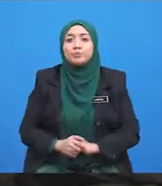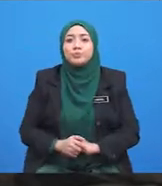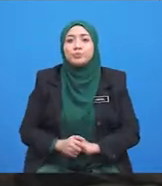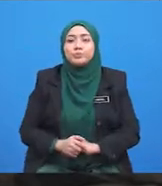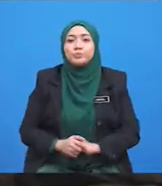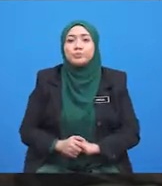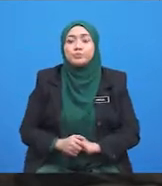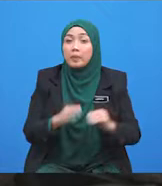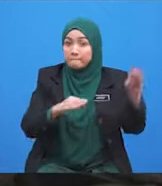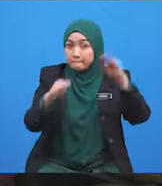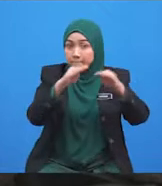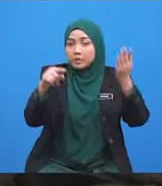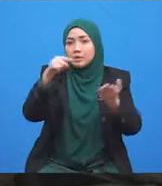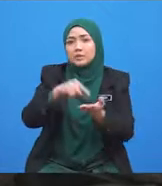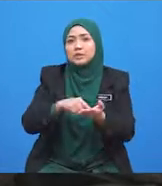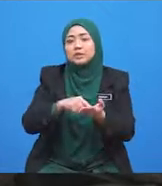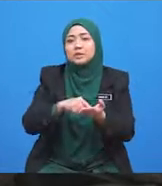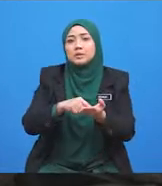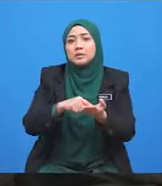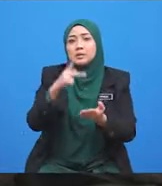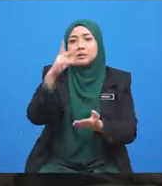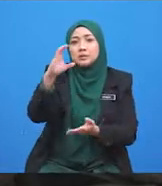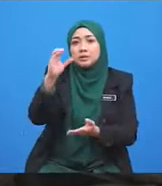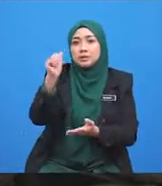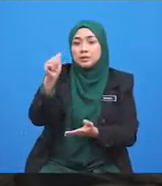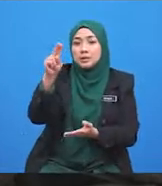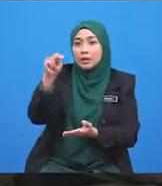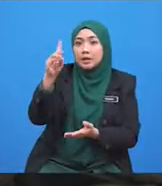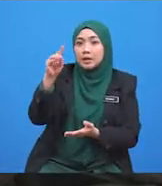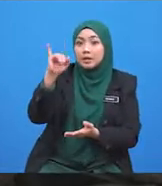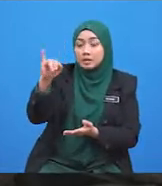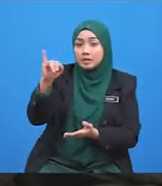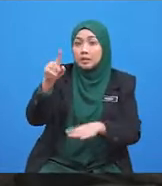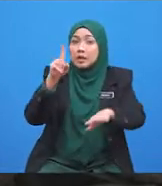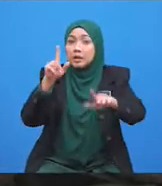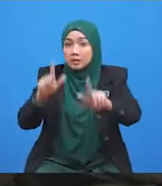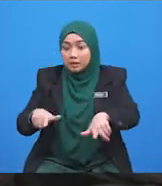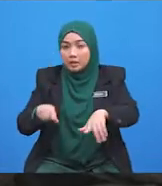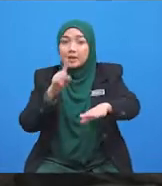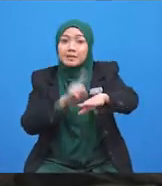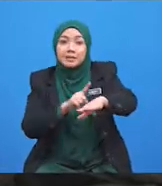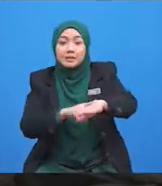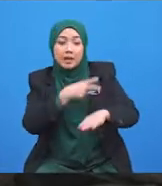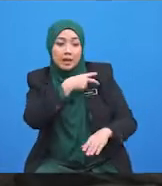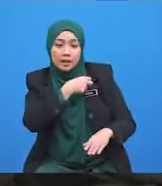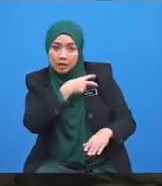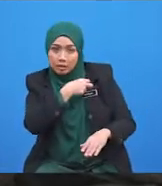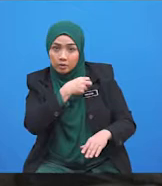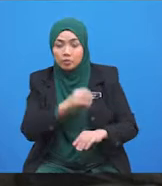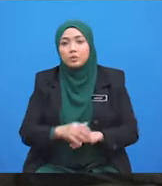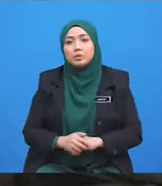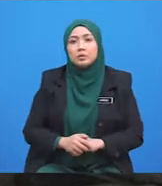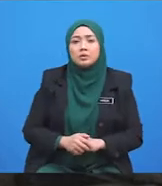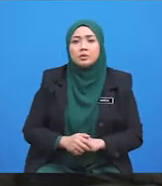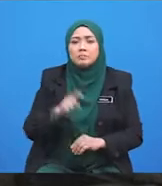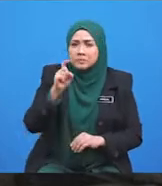Tepat sekali. Bangunan ini adalah Candi Borobudur yang terletak di Indonesia. Mesti di antara